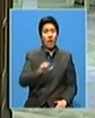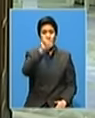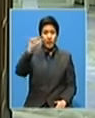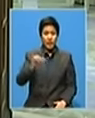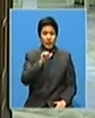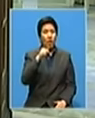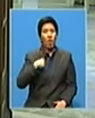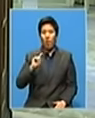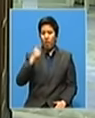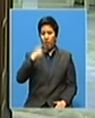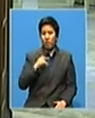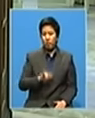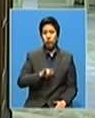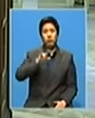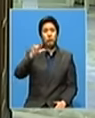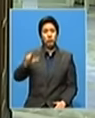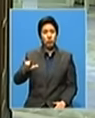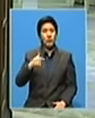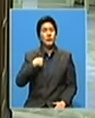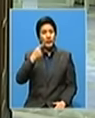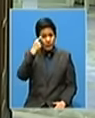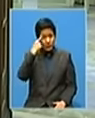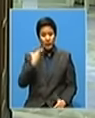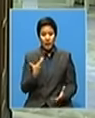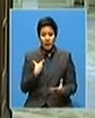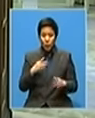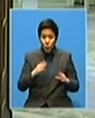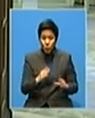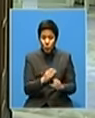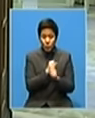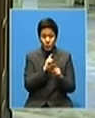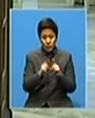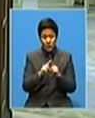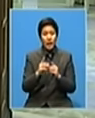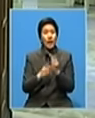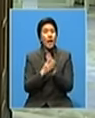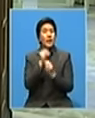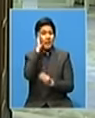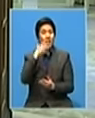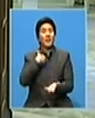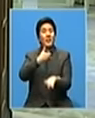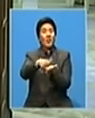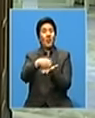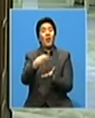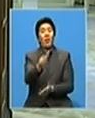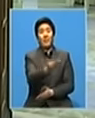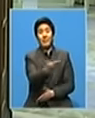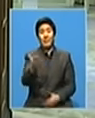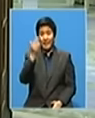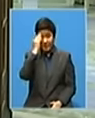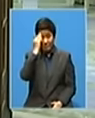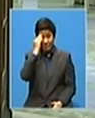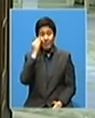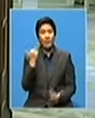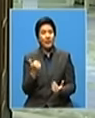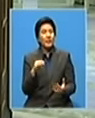กนะครับก็ไปเป็นประเทศแรกนะครับผมก็จะนำผลข้อสรุปต่างๆมาพูดถึงในสัปดาห์หน้านะครับเพื่อให้พวกเราได้รับทราบความคืบหน้าของเร